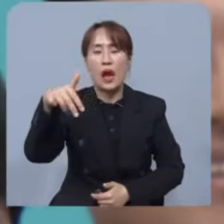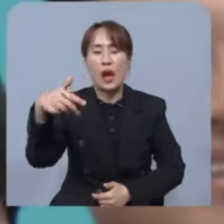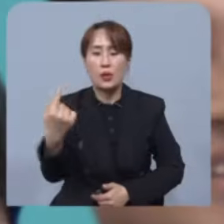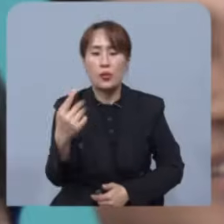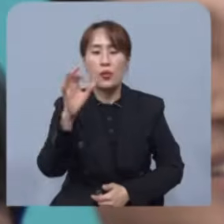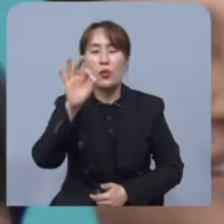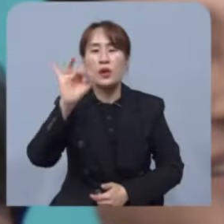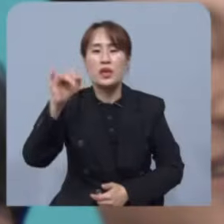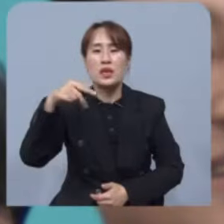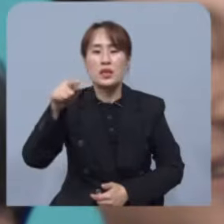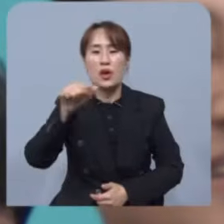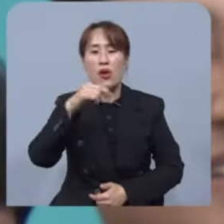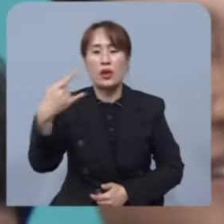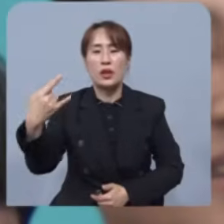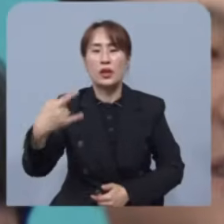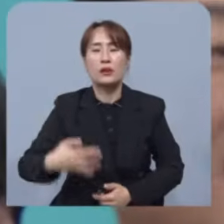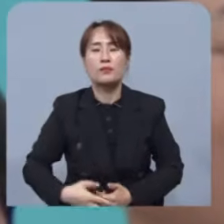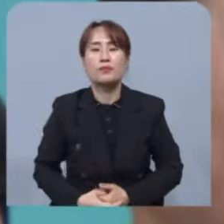반갑습니다.